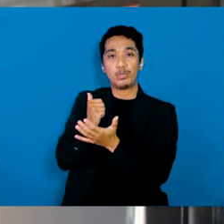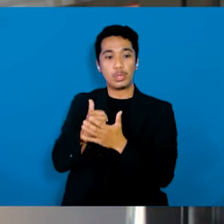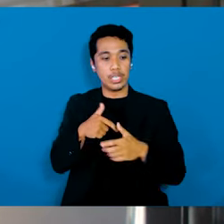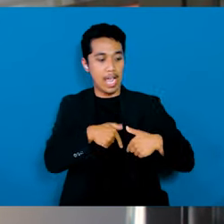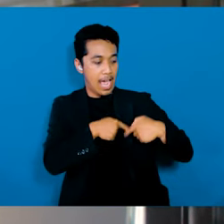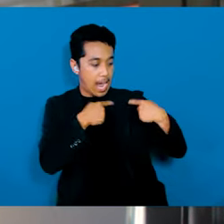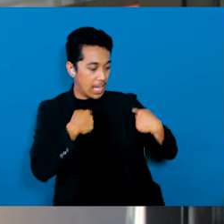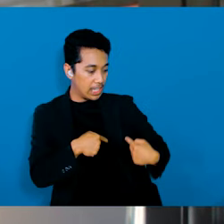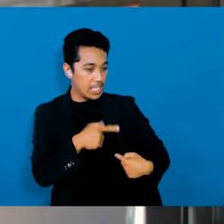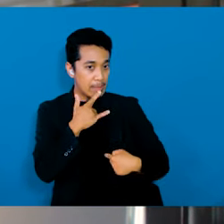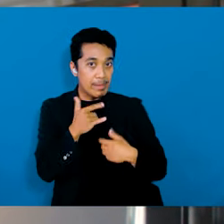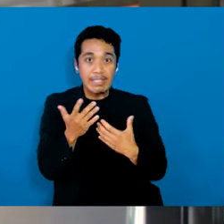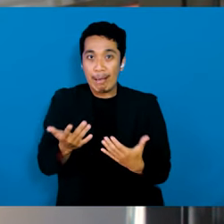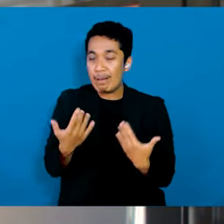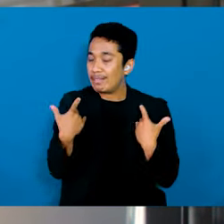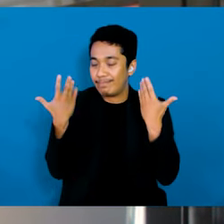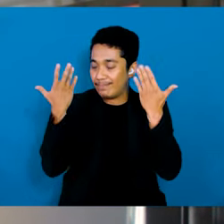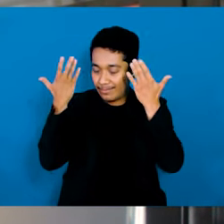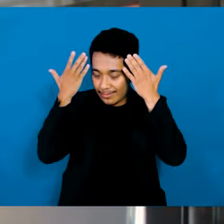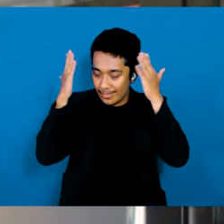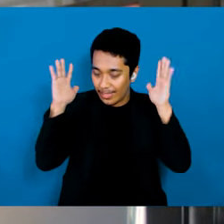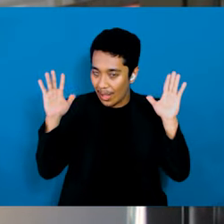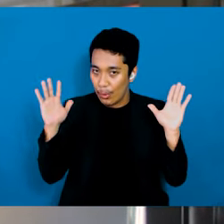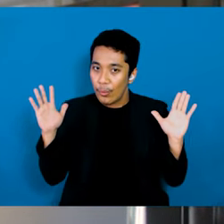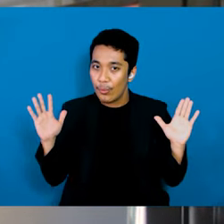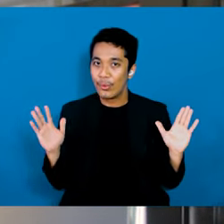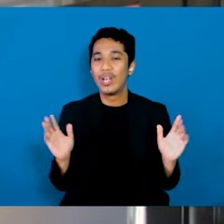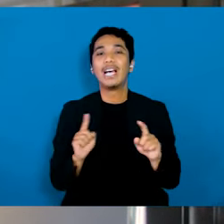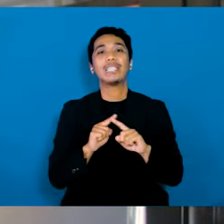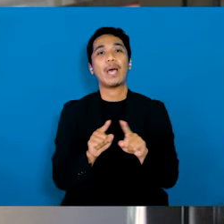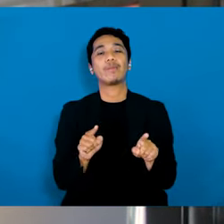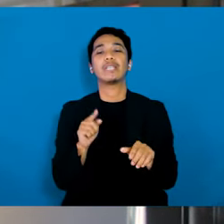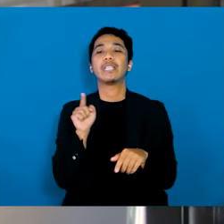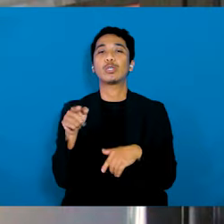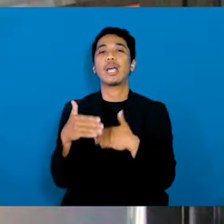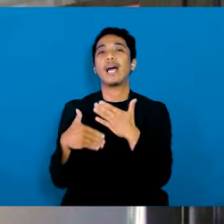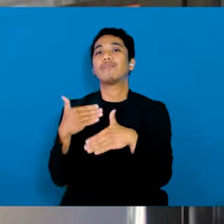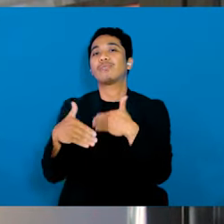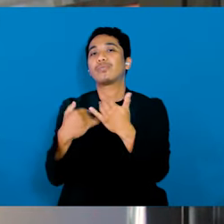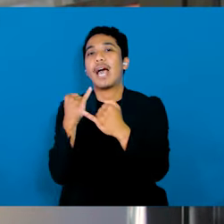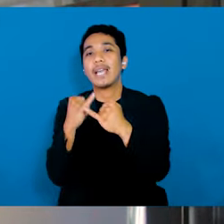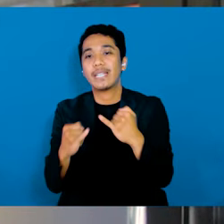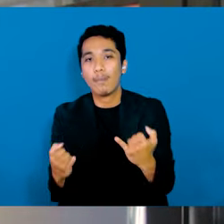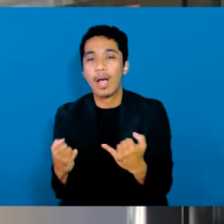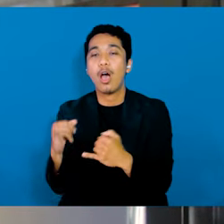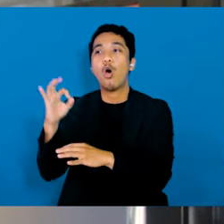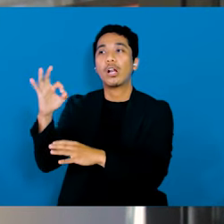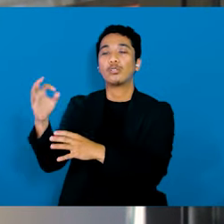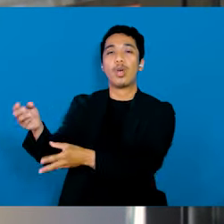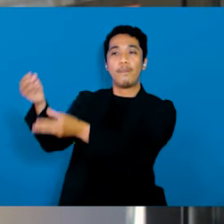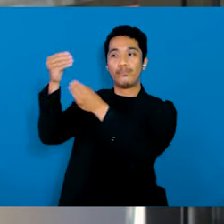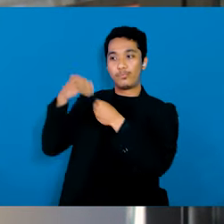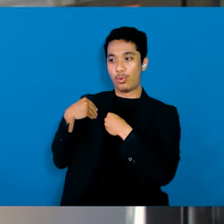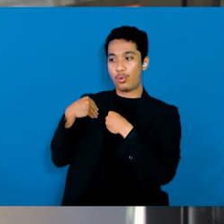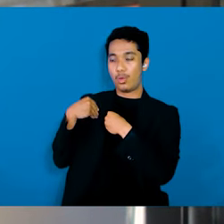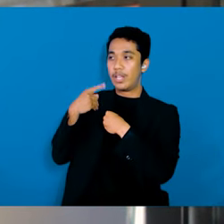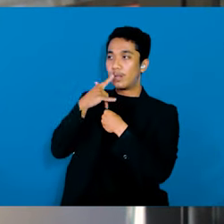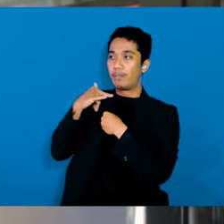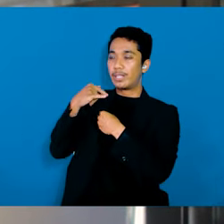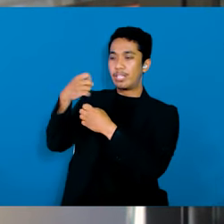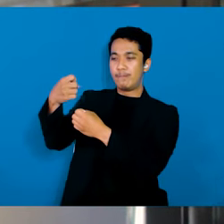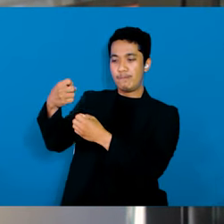hati kecilnya seperti apa gitu. Saya nggak tahu ya. Tapi itu akhirnya apa yang selama ini diberikan orang tua itu,